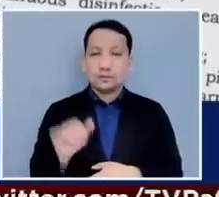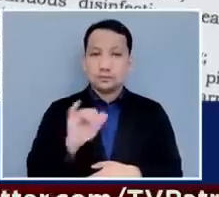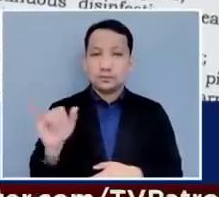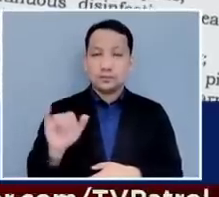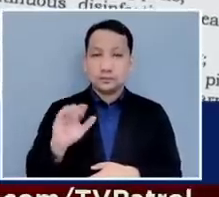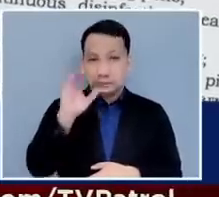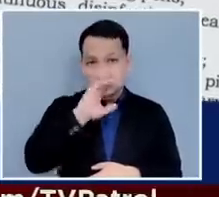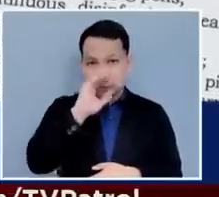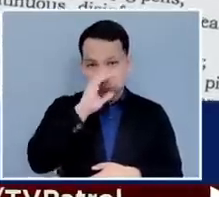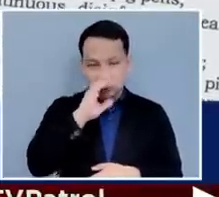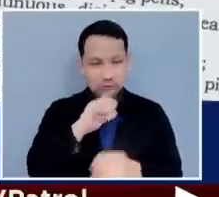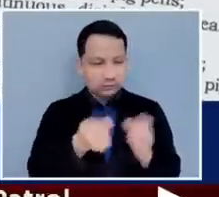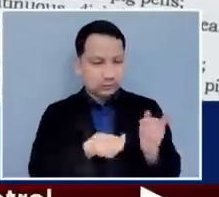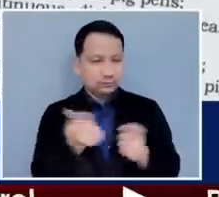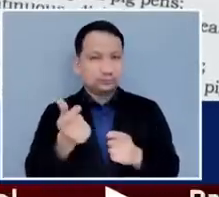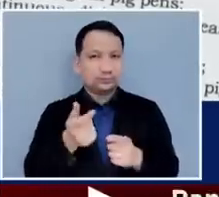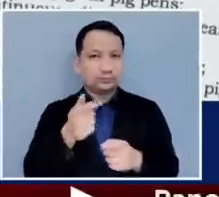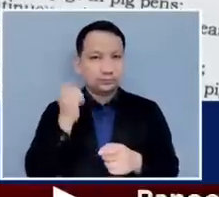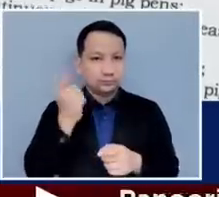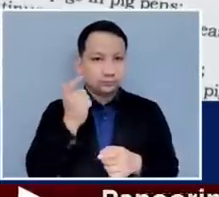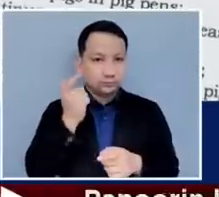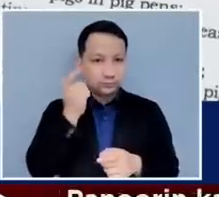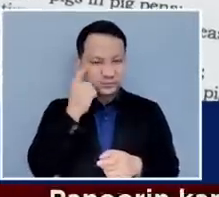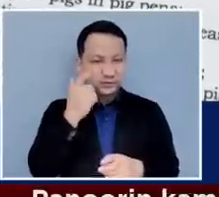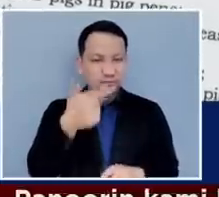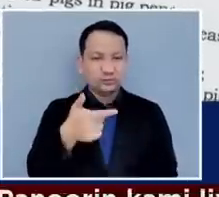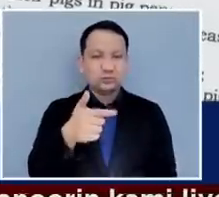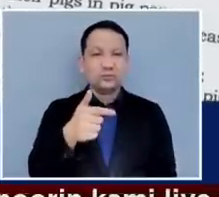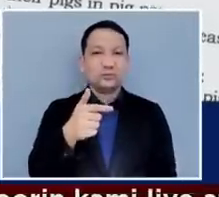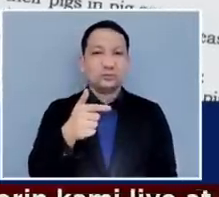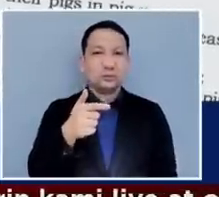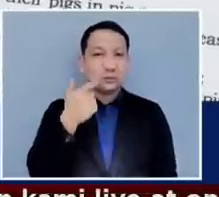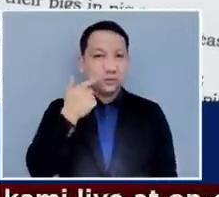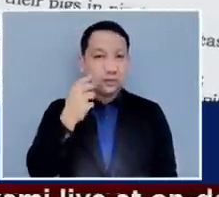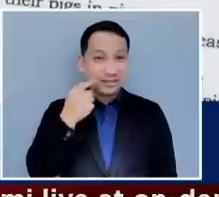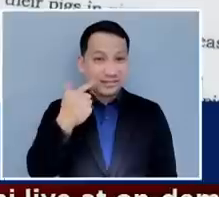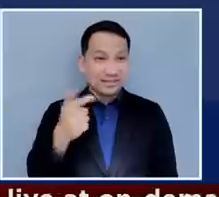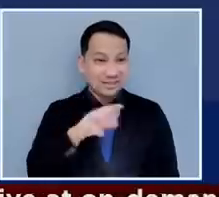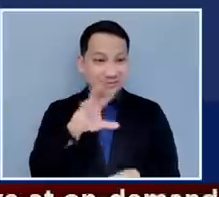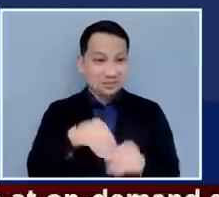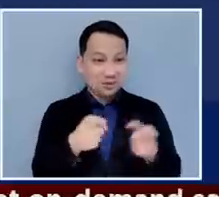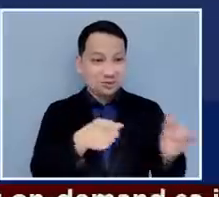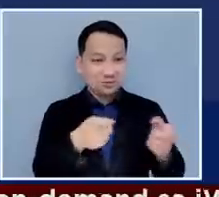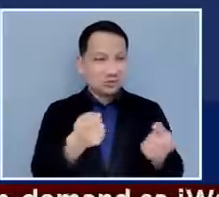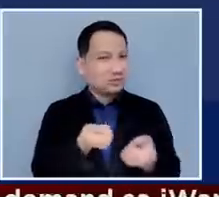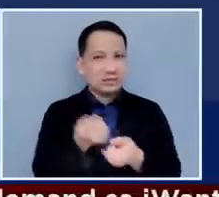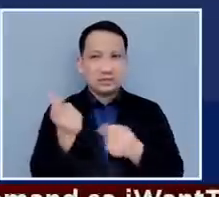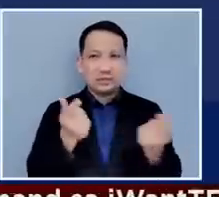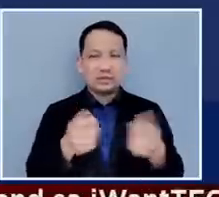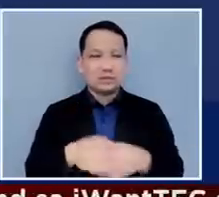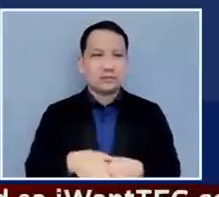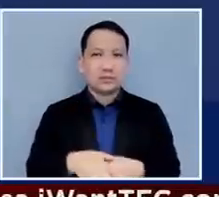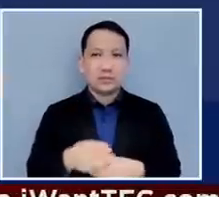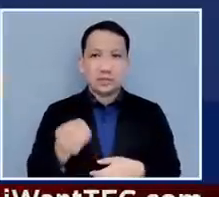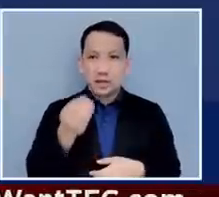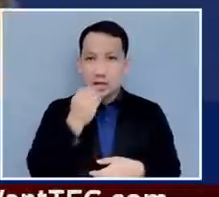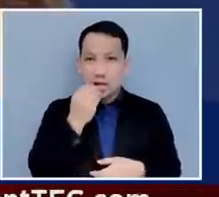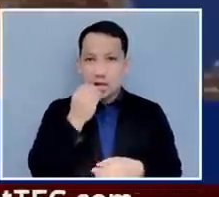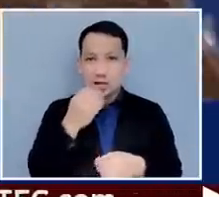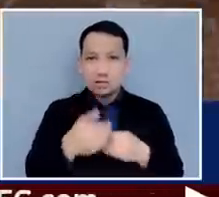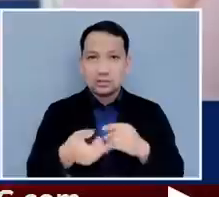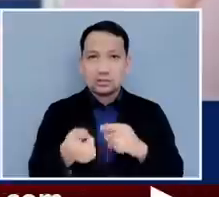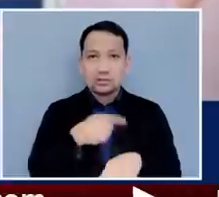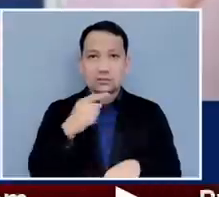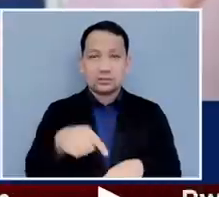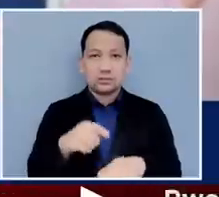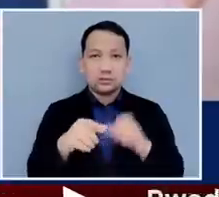Province, tinanggal ni Governor Gwen Garcia ang border control at iba pang paghihigpit. Kumain pa siya ng lechon mula sa Carcar